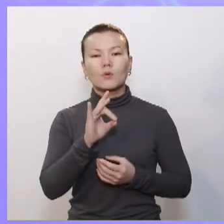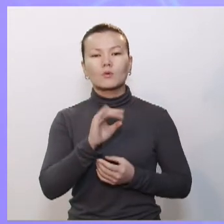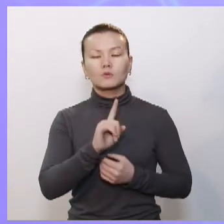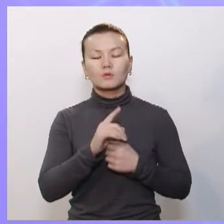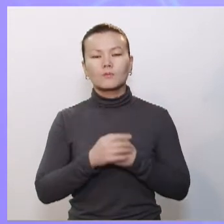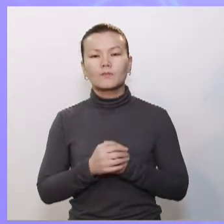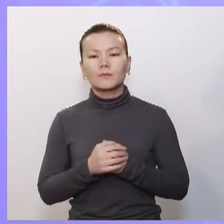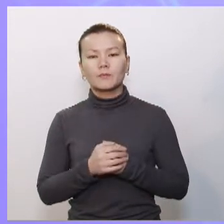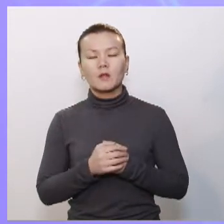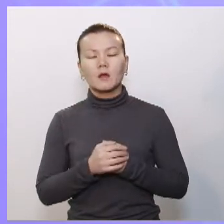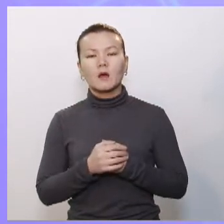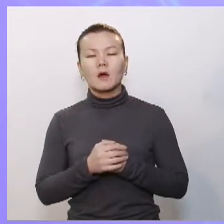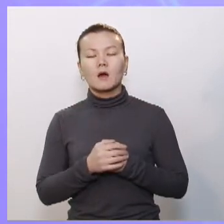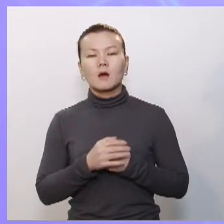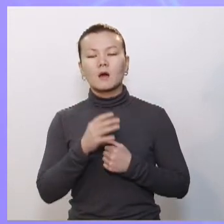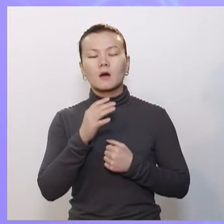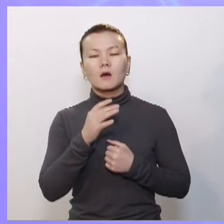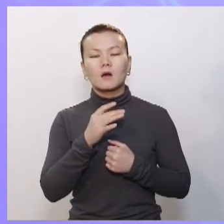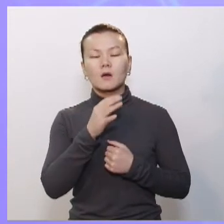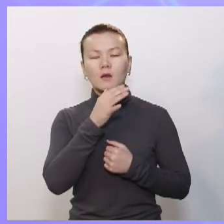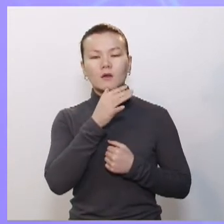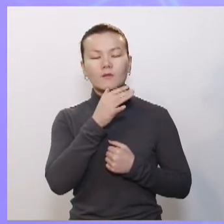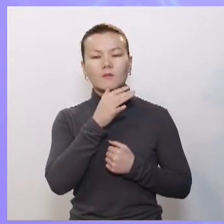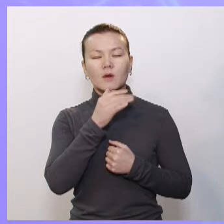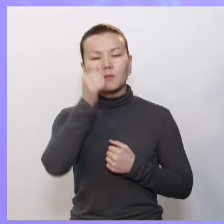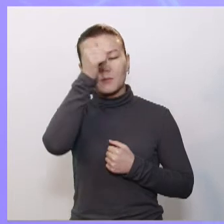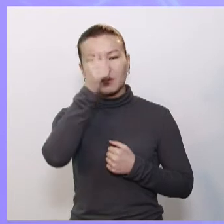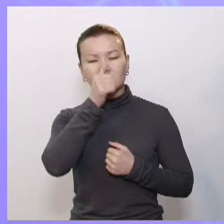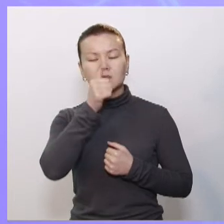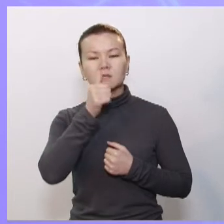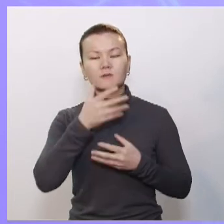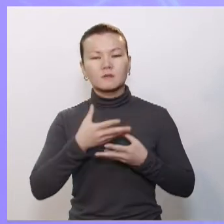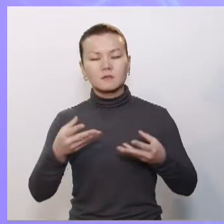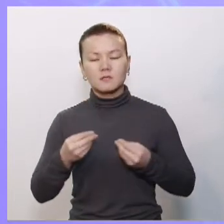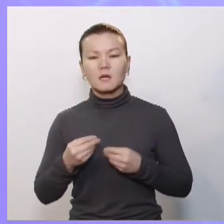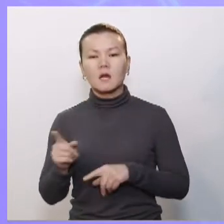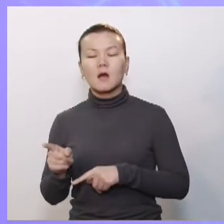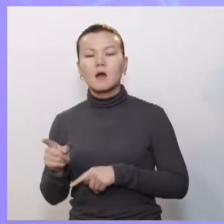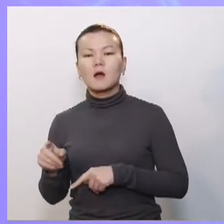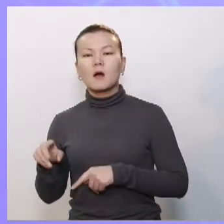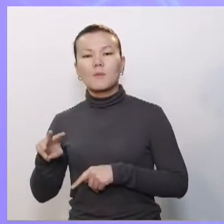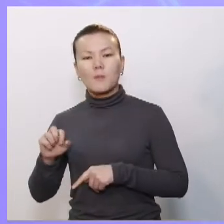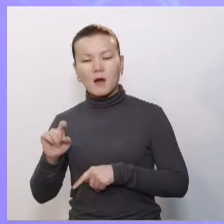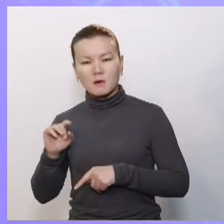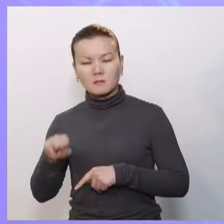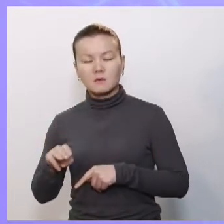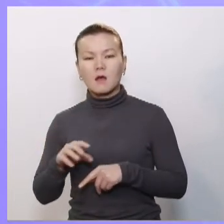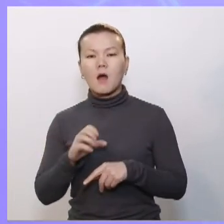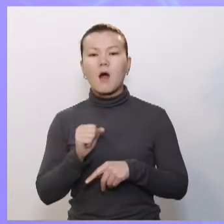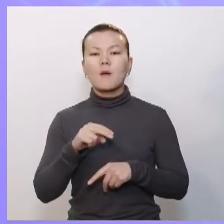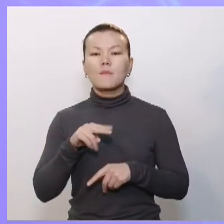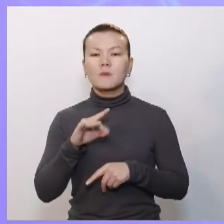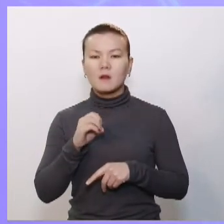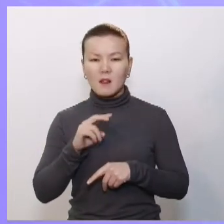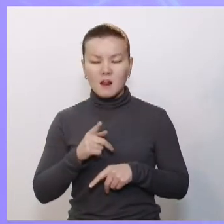Жаз айлары жалган куран март, чын куран апрель,